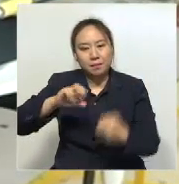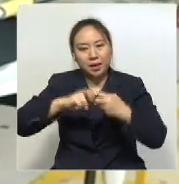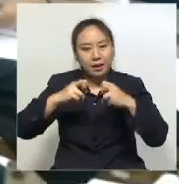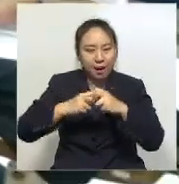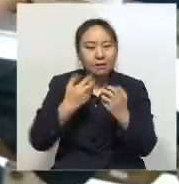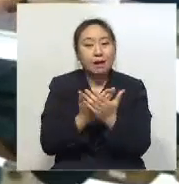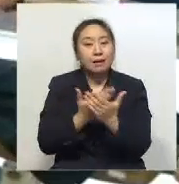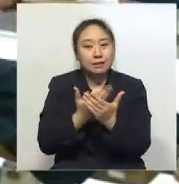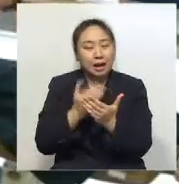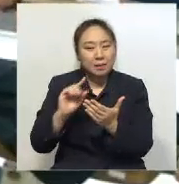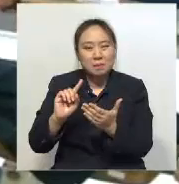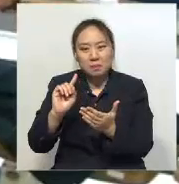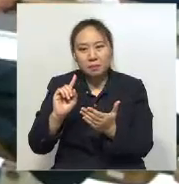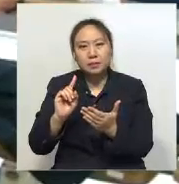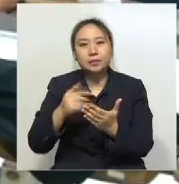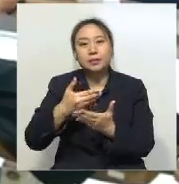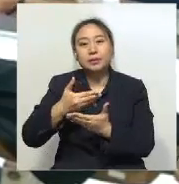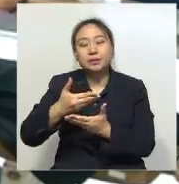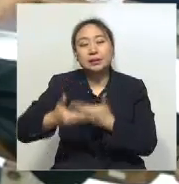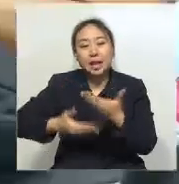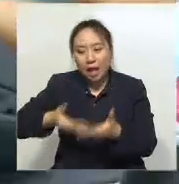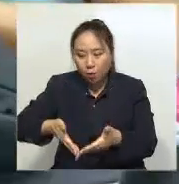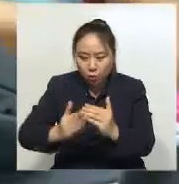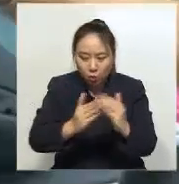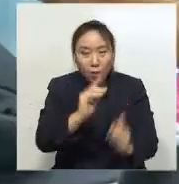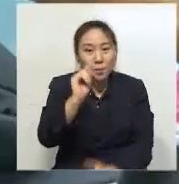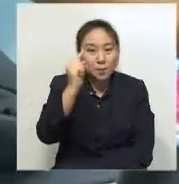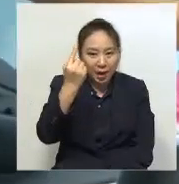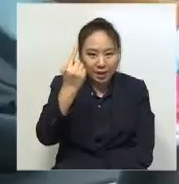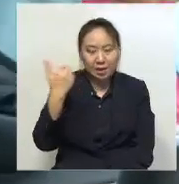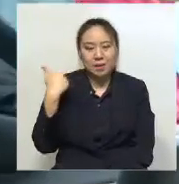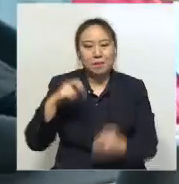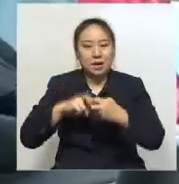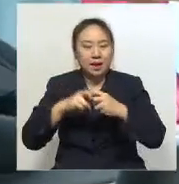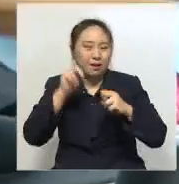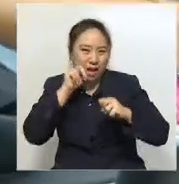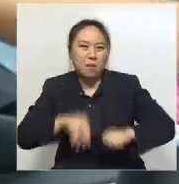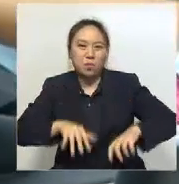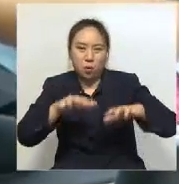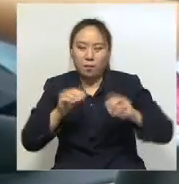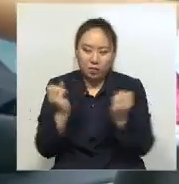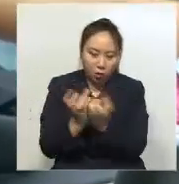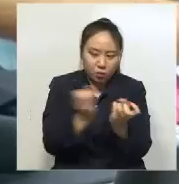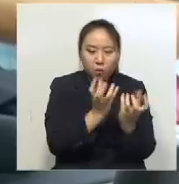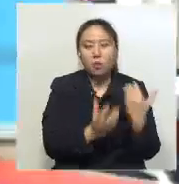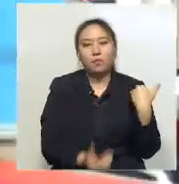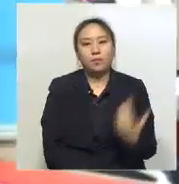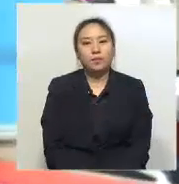กฤตค่าเงินในตลาดใหม่ขออภัยค่ะในตลาดเกิดใหม่และสถานการณ์อุทกภัยในประเทศ